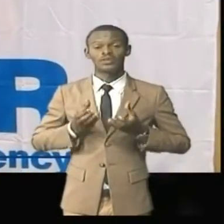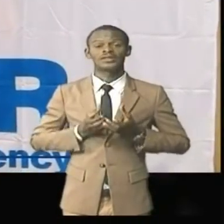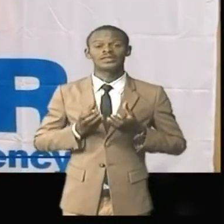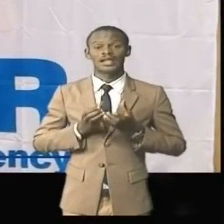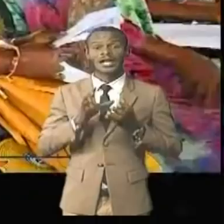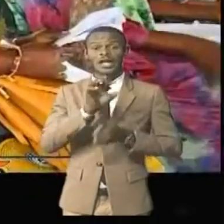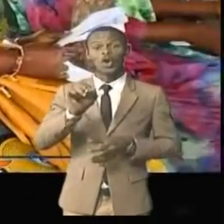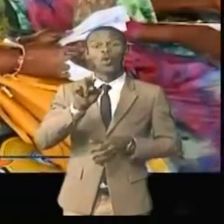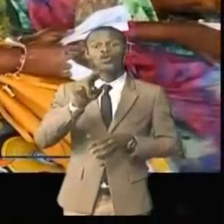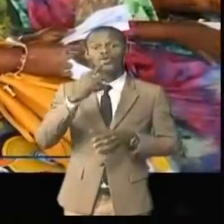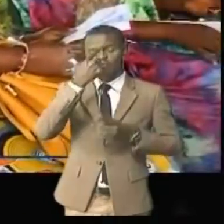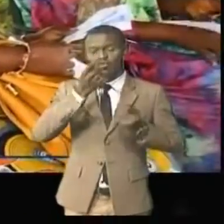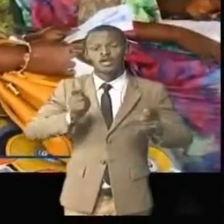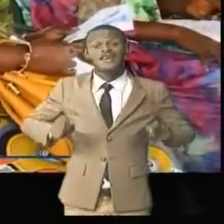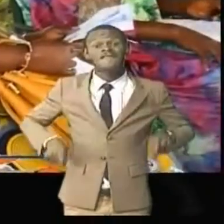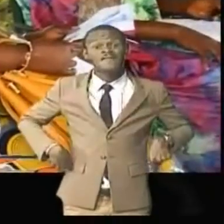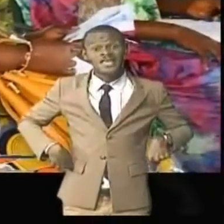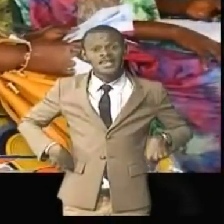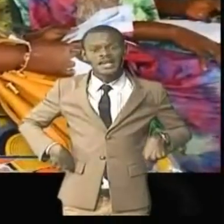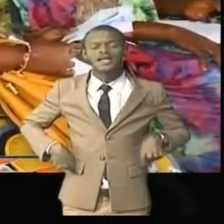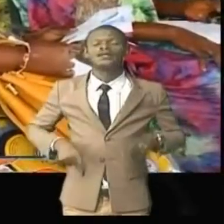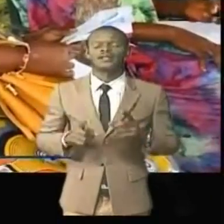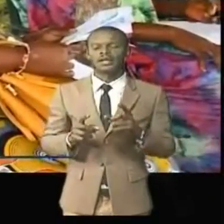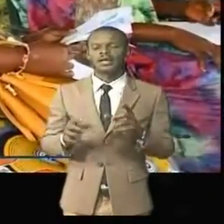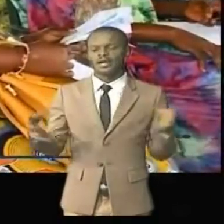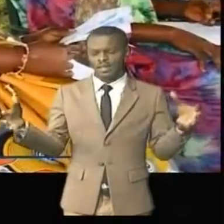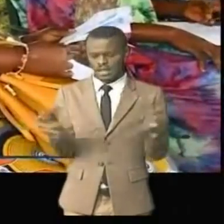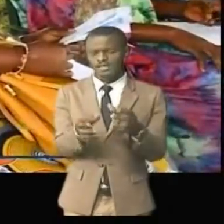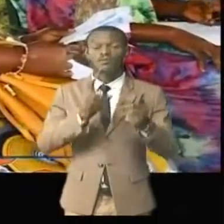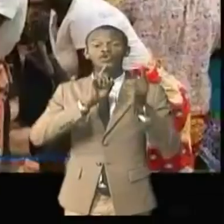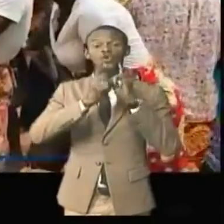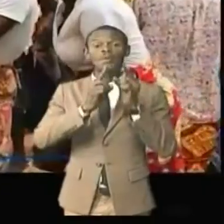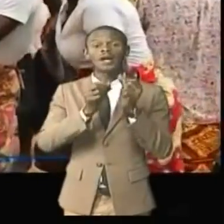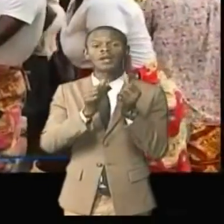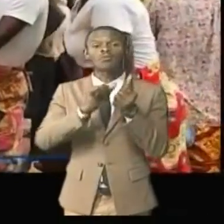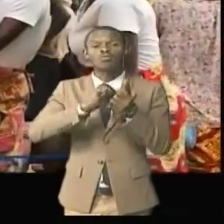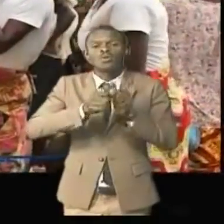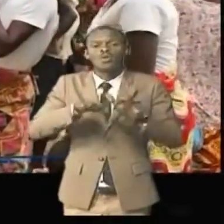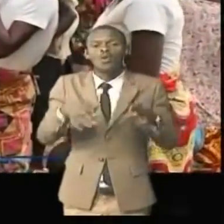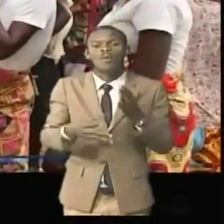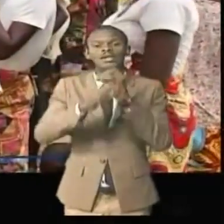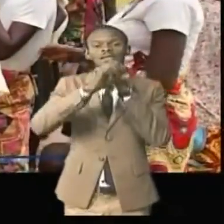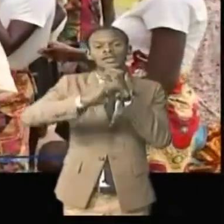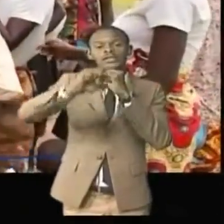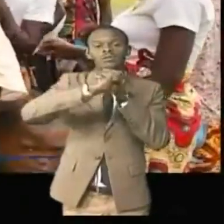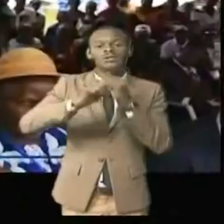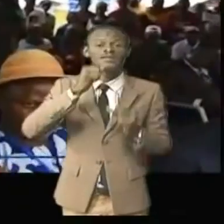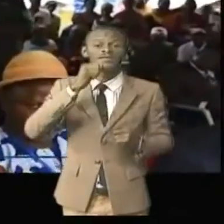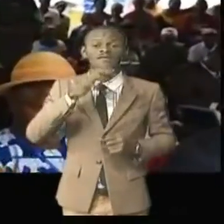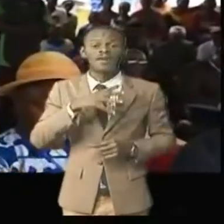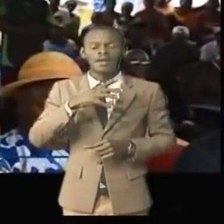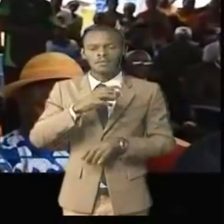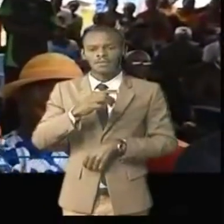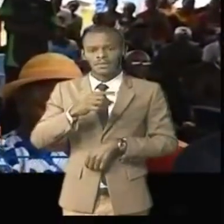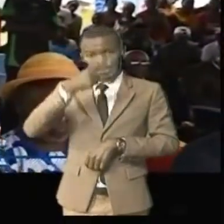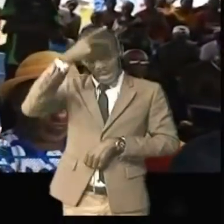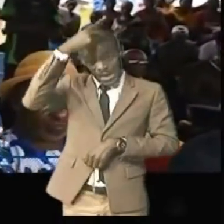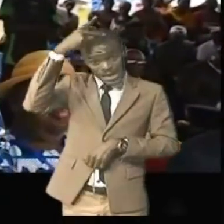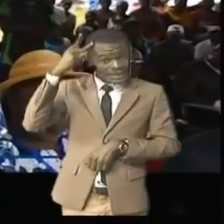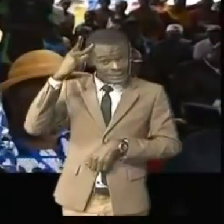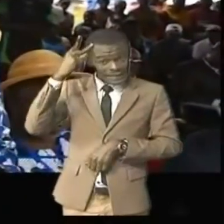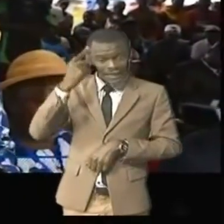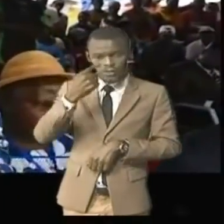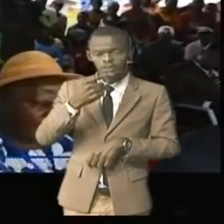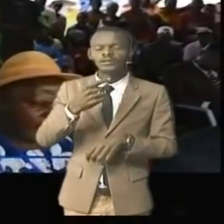toutes les rencontres organisées pour la sensibilisation de la femme kasaïenne sur ses droits. En partenariat avec